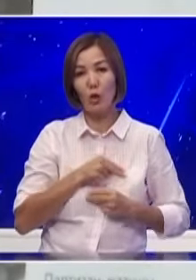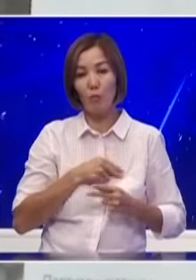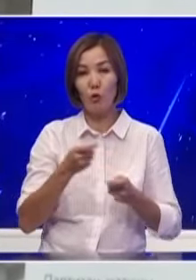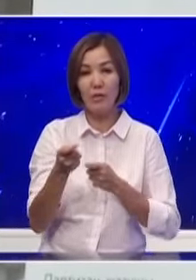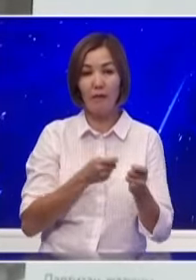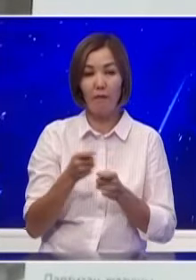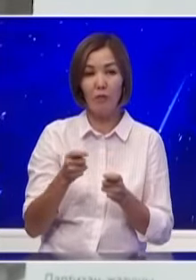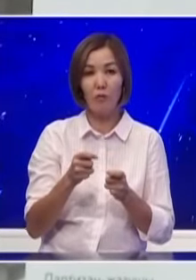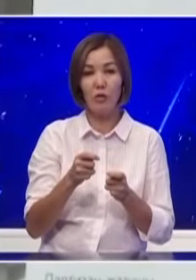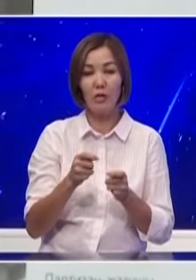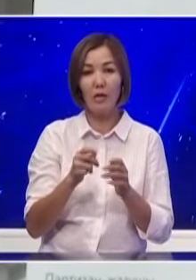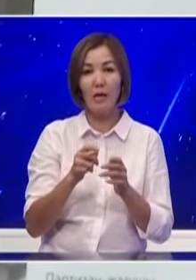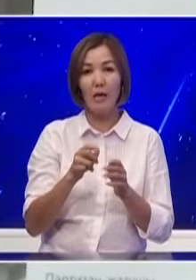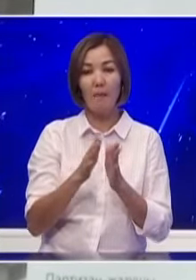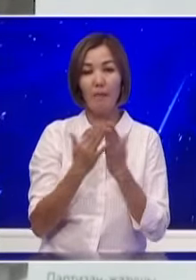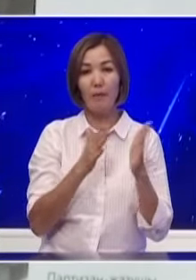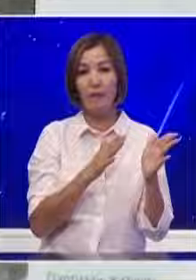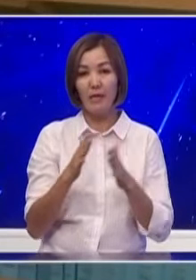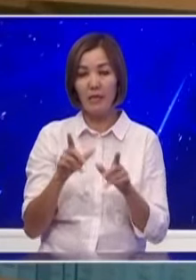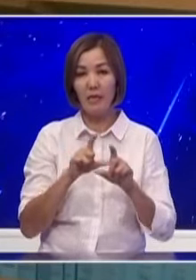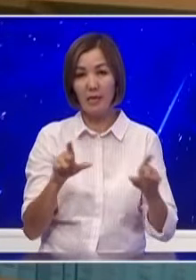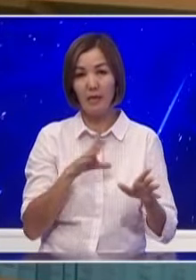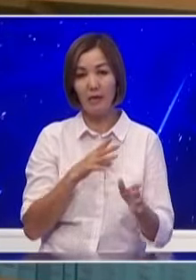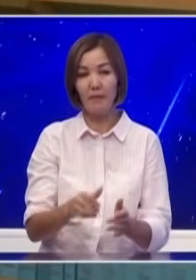заведующей бывшей Куртинской районной библиотекой.